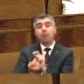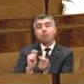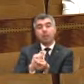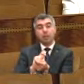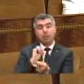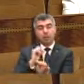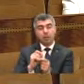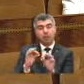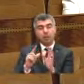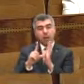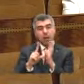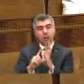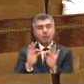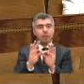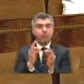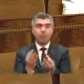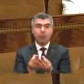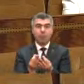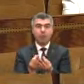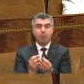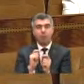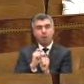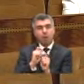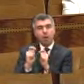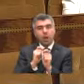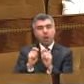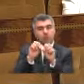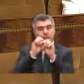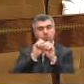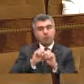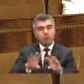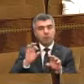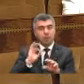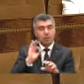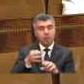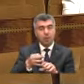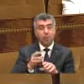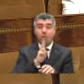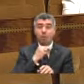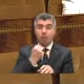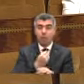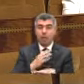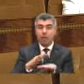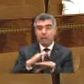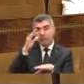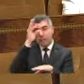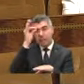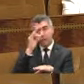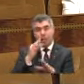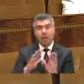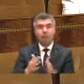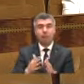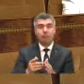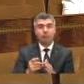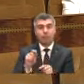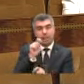الأسرة بجرأة سياسية تطلق النقاش العمومي بشأنها، لأن الحكومة السياسية لا تخاف من إحداث